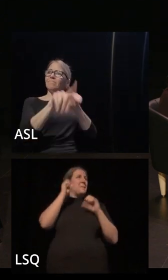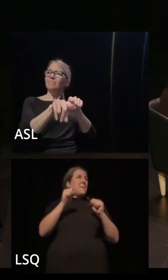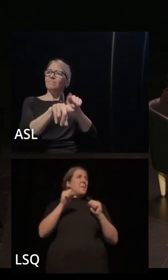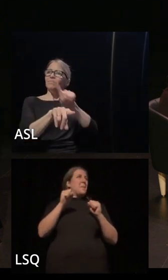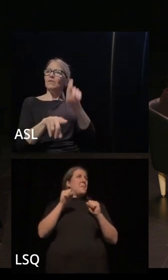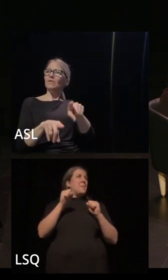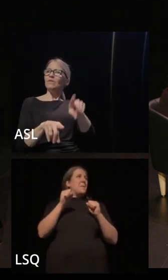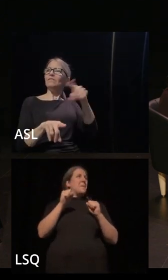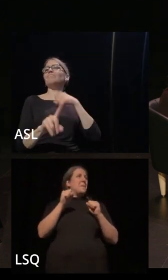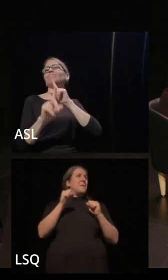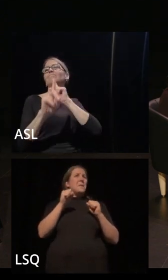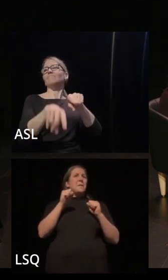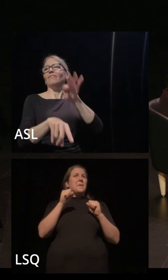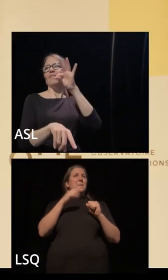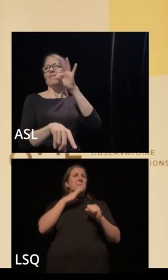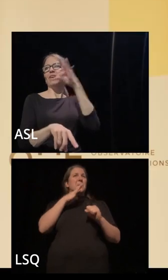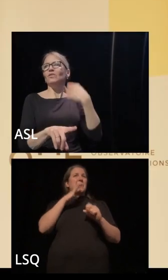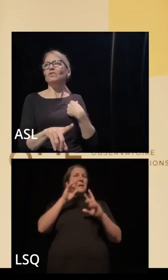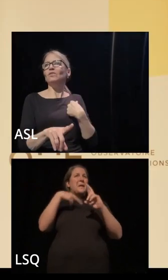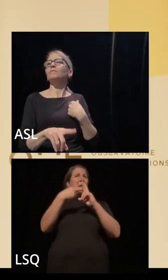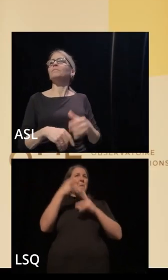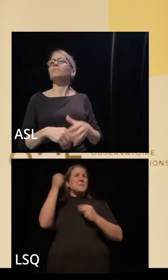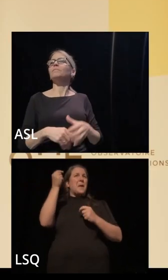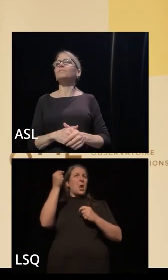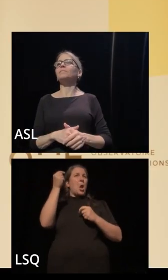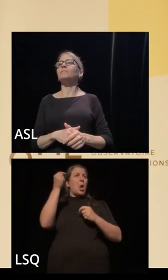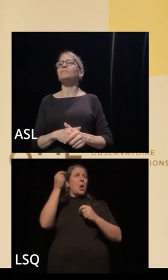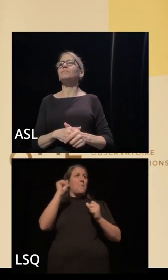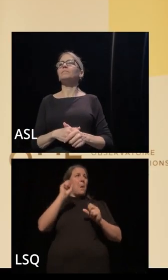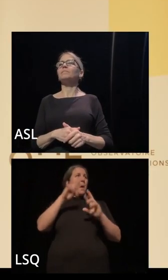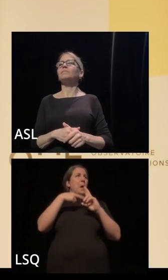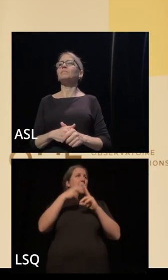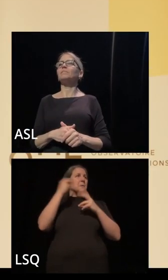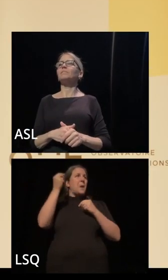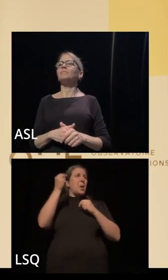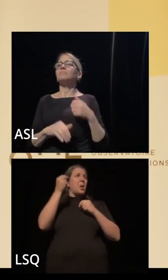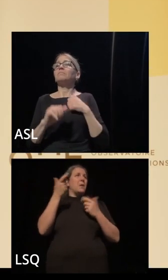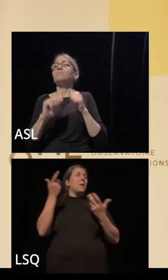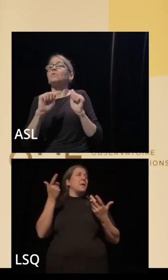en español? Yo traduzco un poco. Pero sí, Natalia entiende español. Puedes...